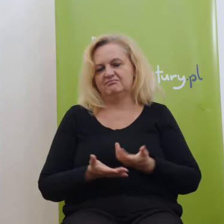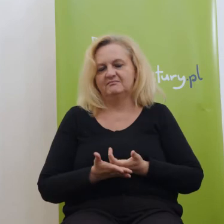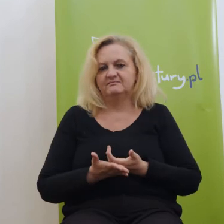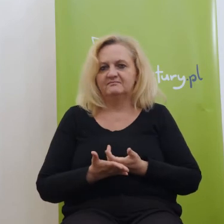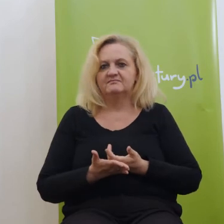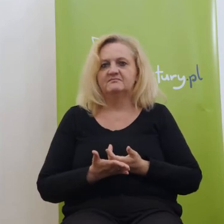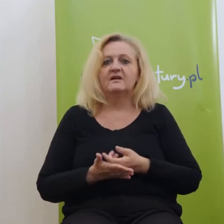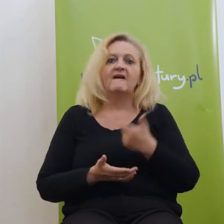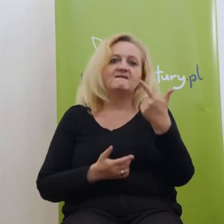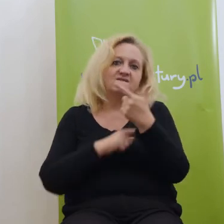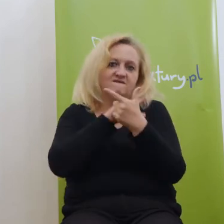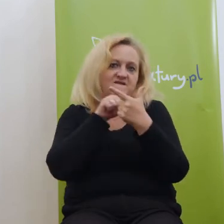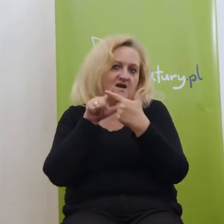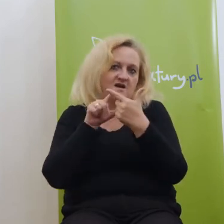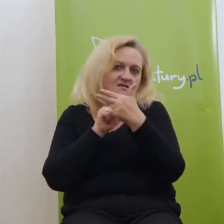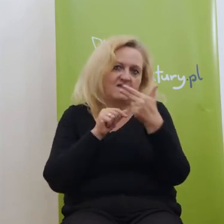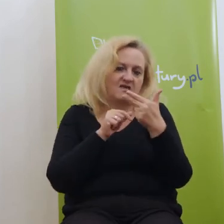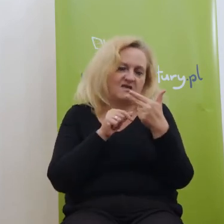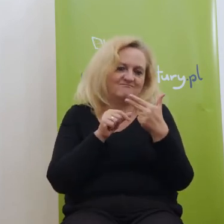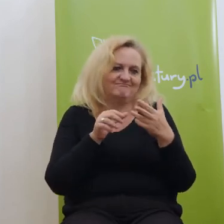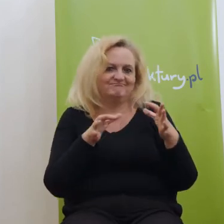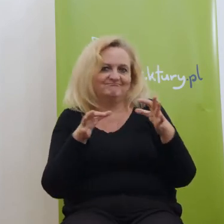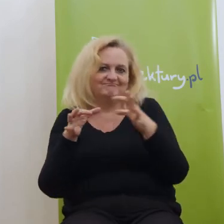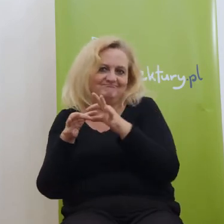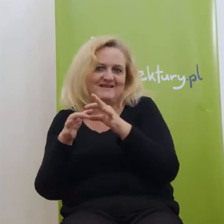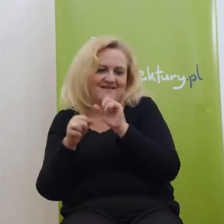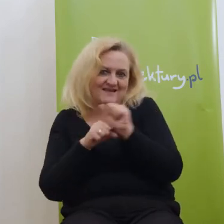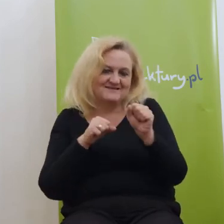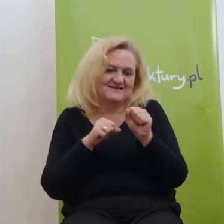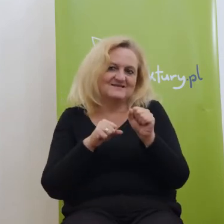I te dwie rzeczy mi się nakładają na siebie.